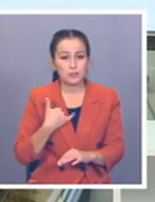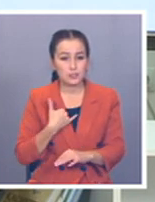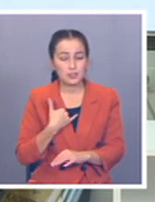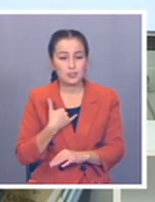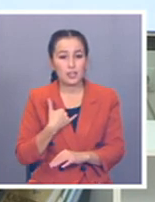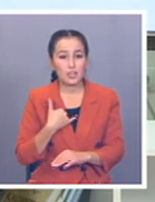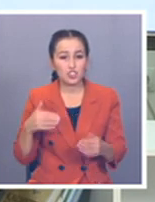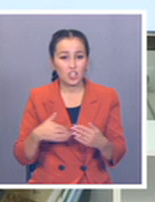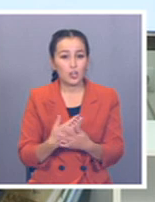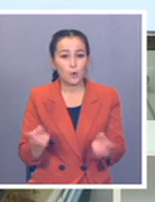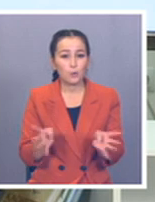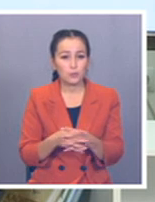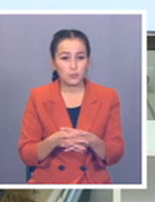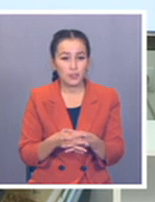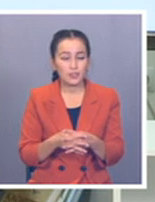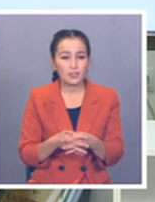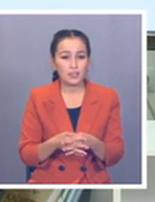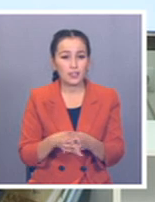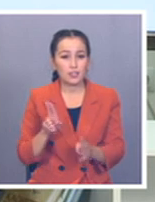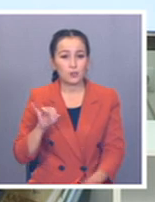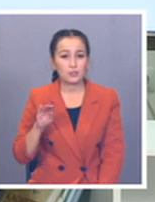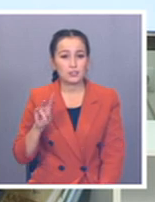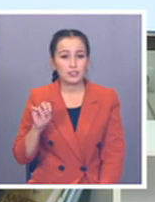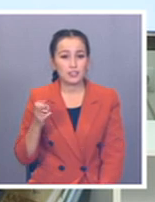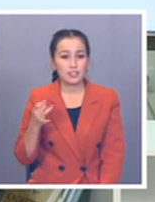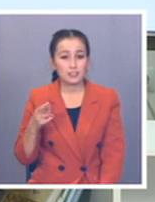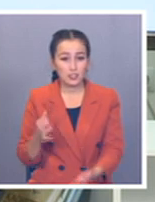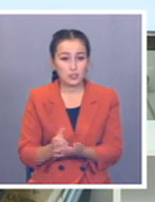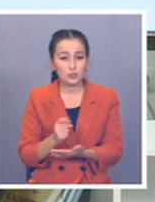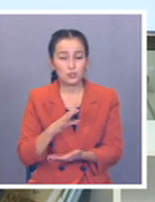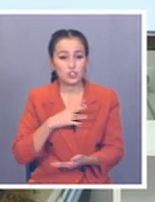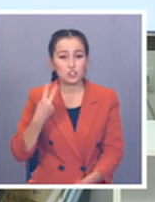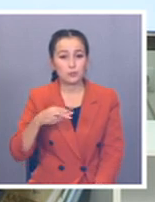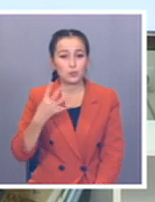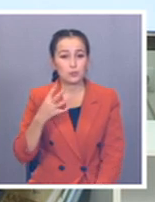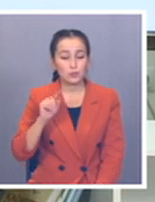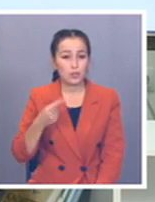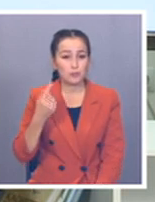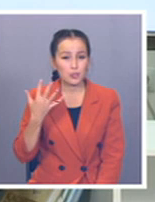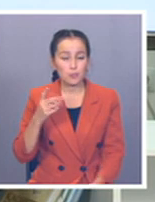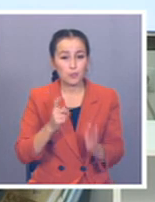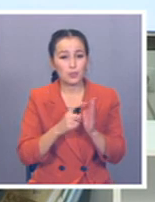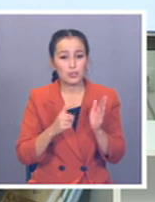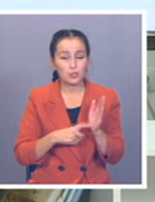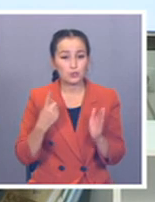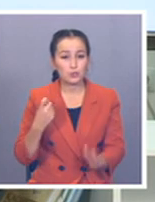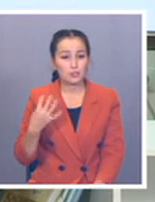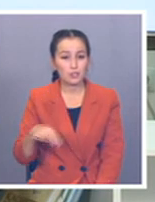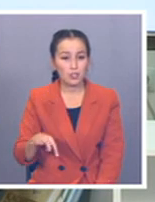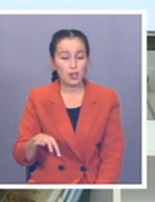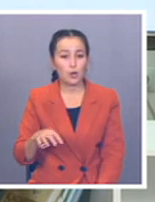жаңа қорытпаның концентрациясын табу үшін, яғни 24,5-ті бөлеміз 140-қа,